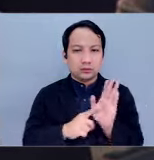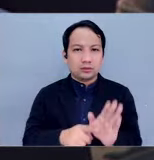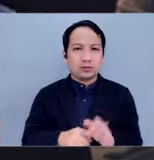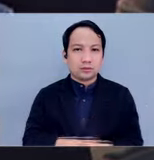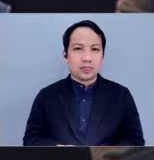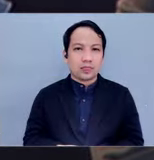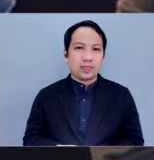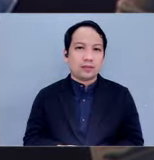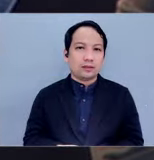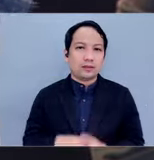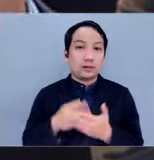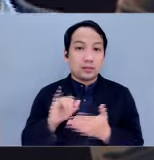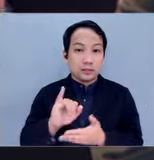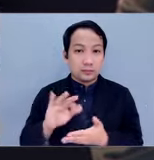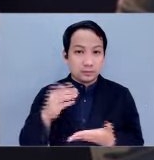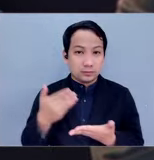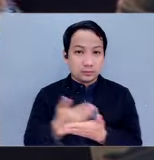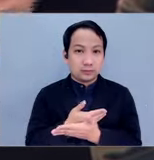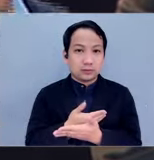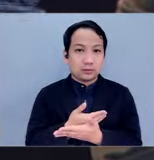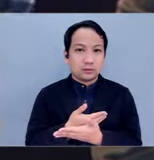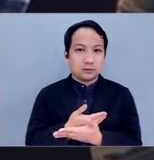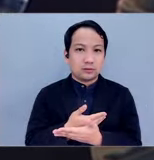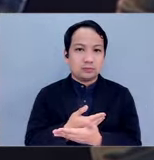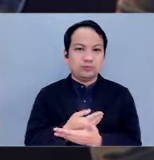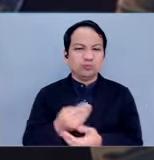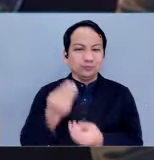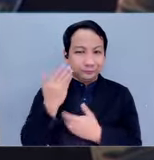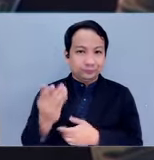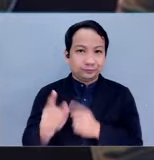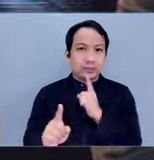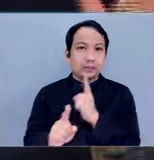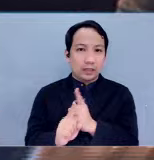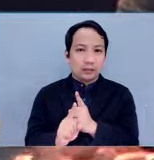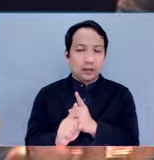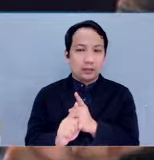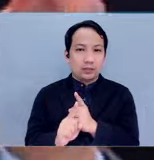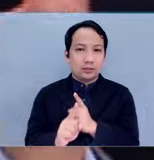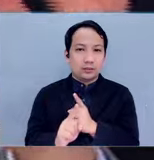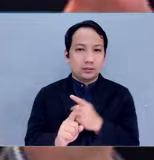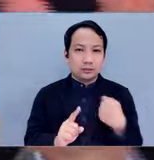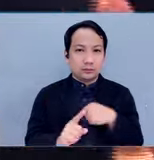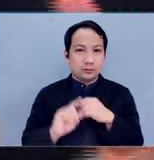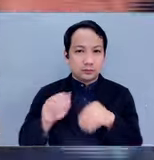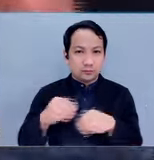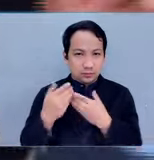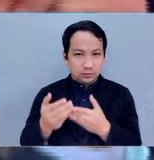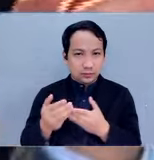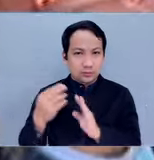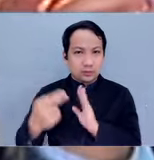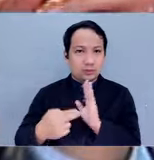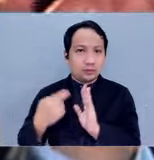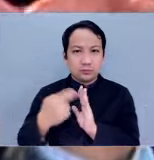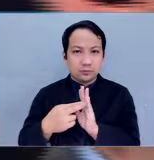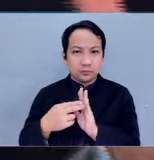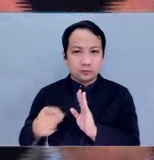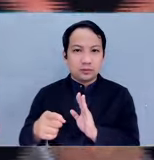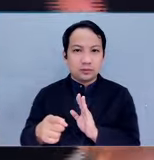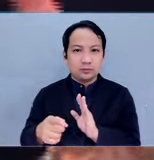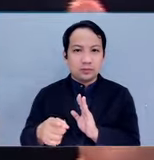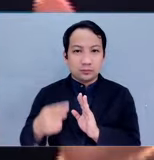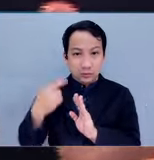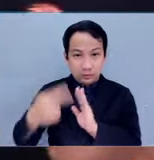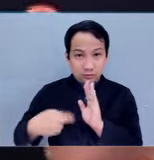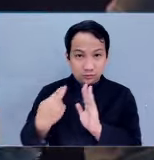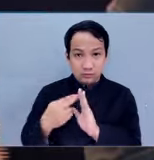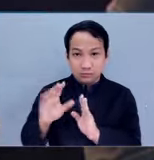Pagbago, we make sure na tama yung bibigyan namin role. It's a make or break. Yung one-time opportunity can be your